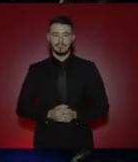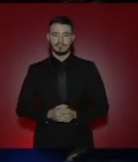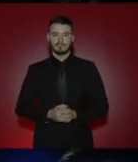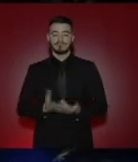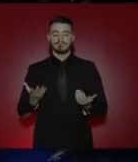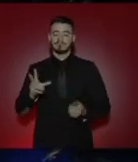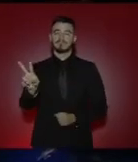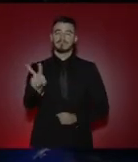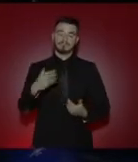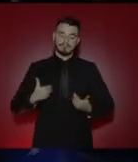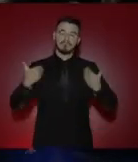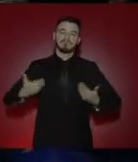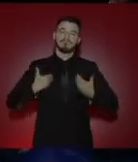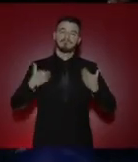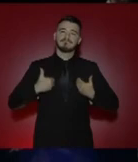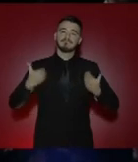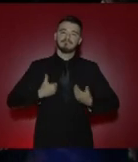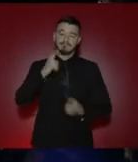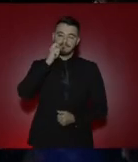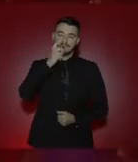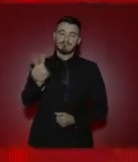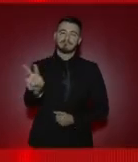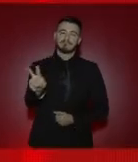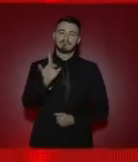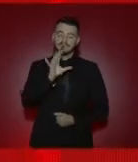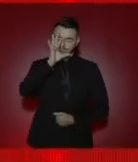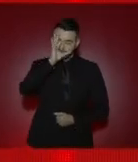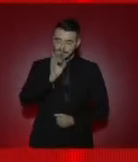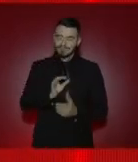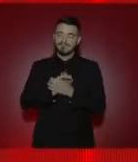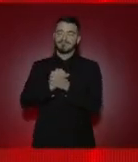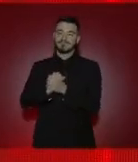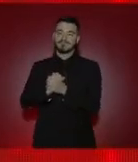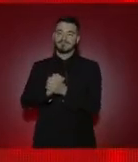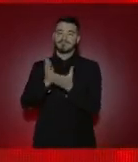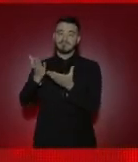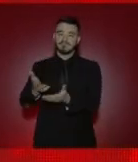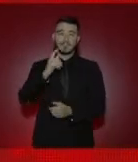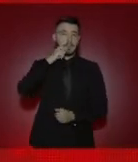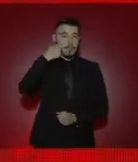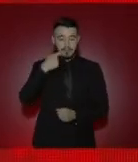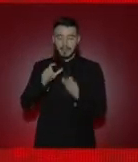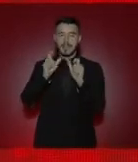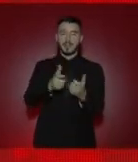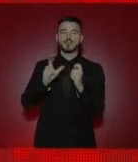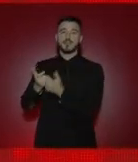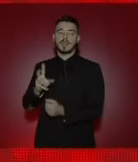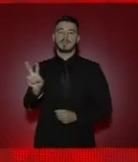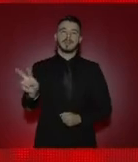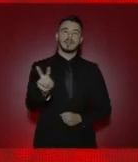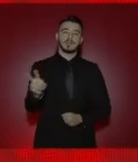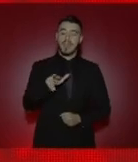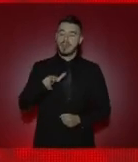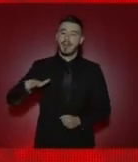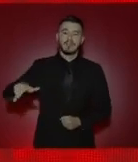Δύο τόσο νέα παλικάρια, τα ειλικρινή συλληπιτήρια όλων μας, στις οικογένειες των παιδιών αυτών, στις οικογένειες, στα